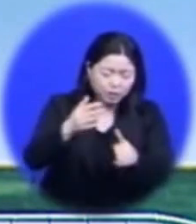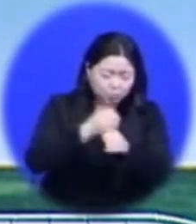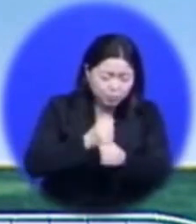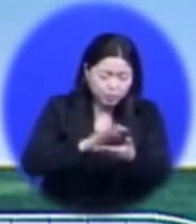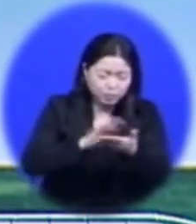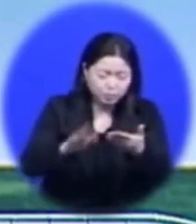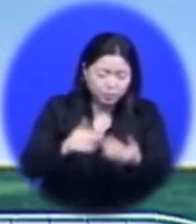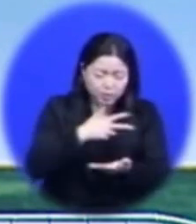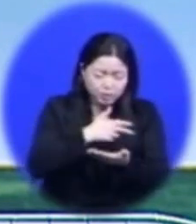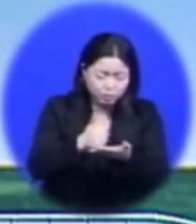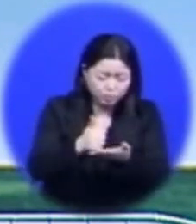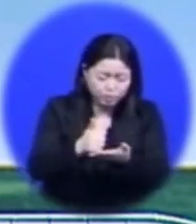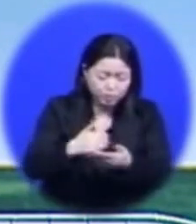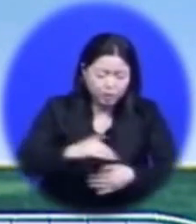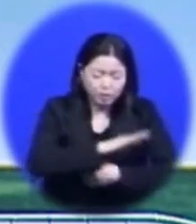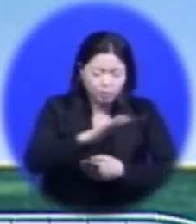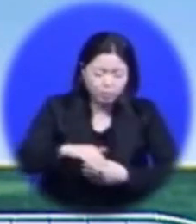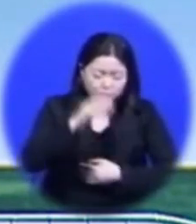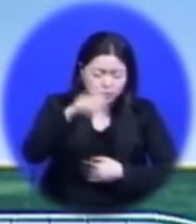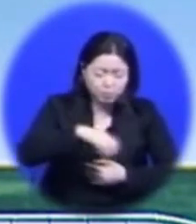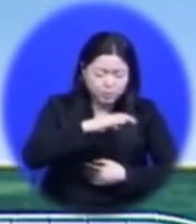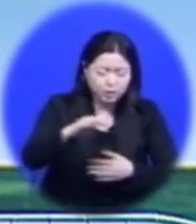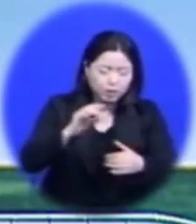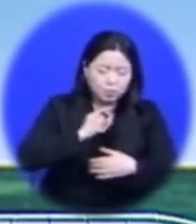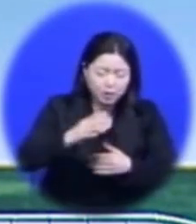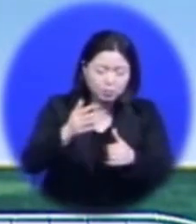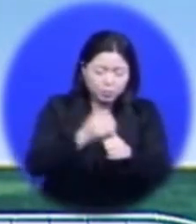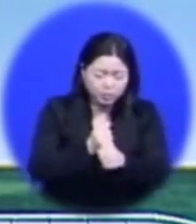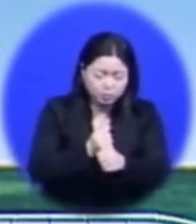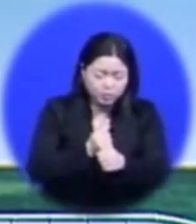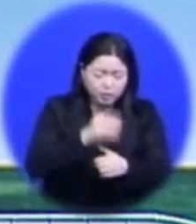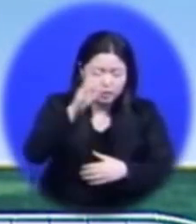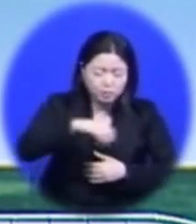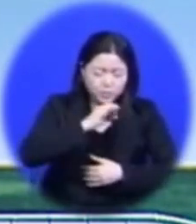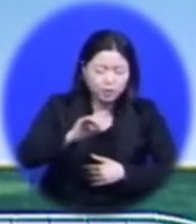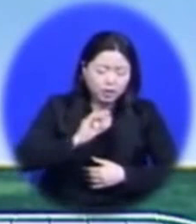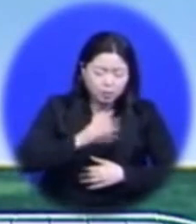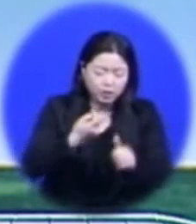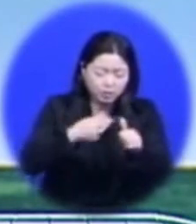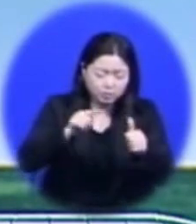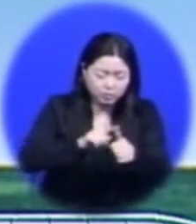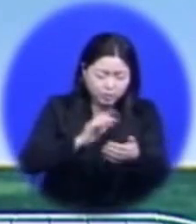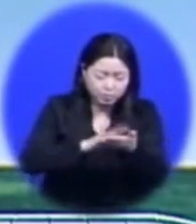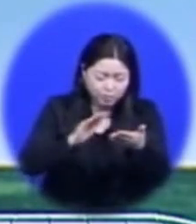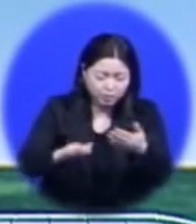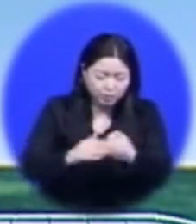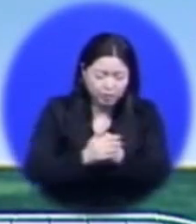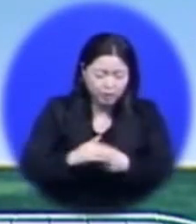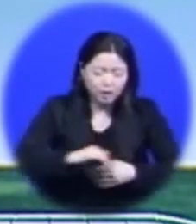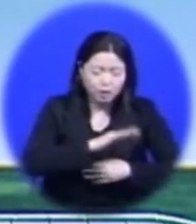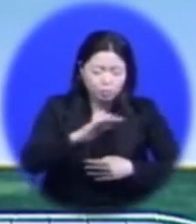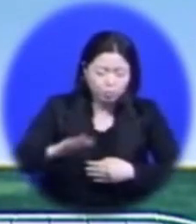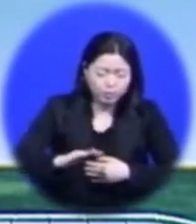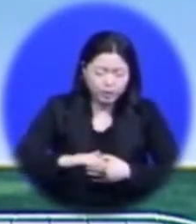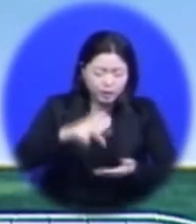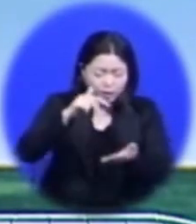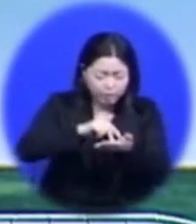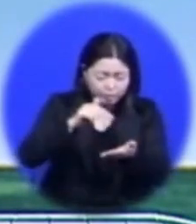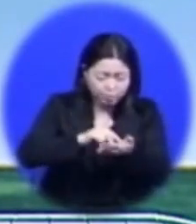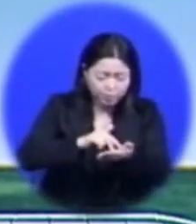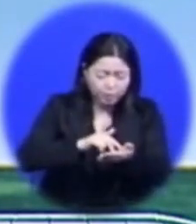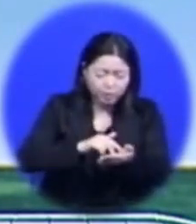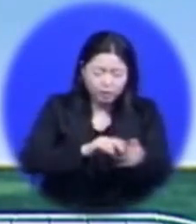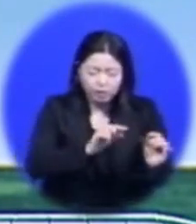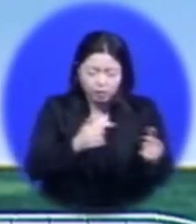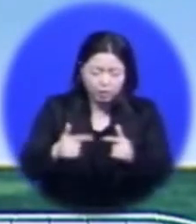주님 저희들은 십자가만 붙잡습니다. 십자가만 의지합니다. 우리의 형편에